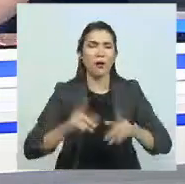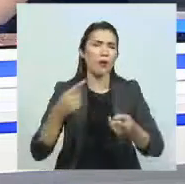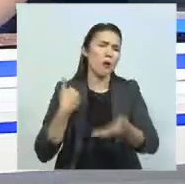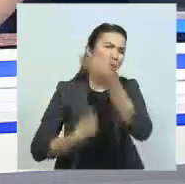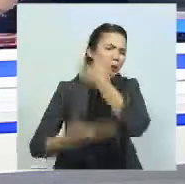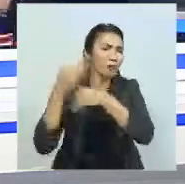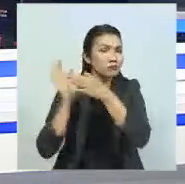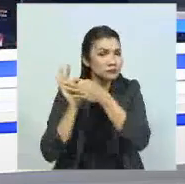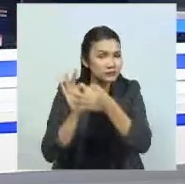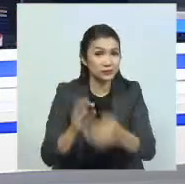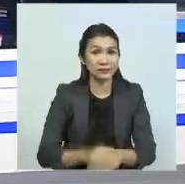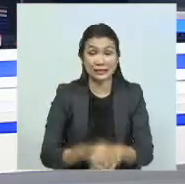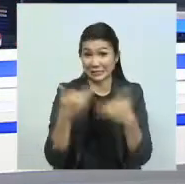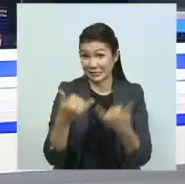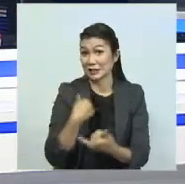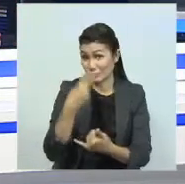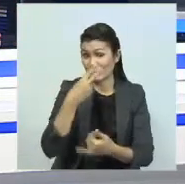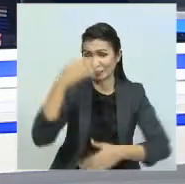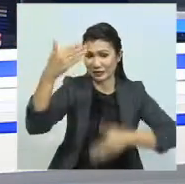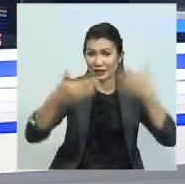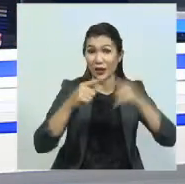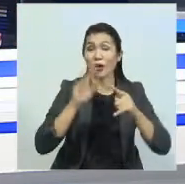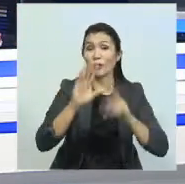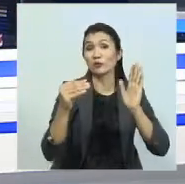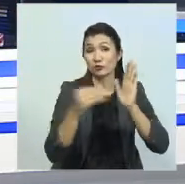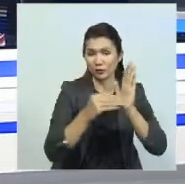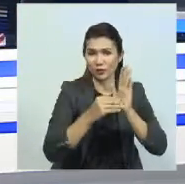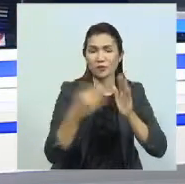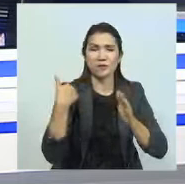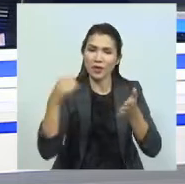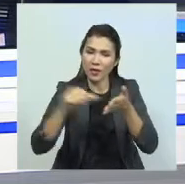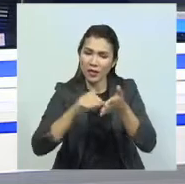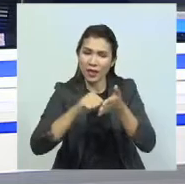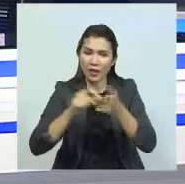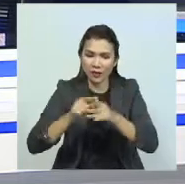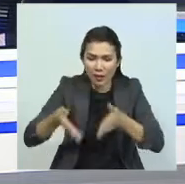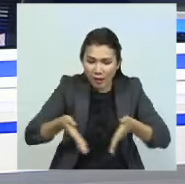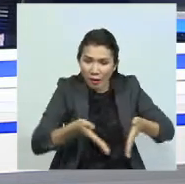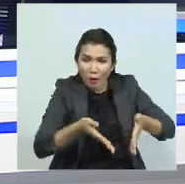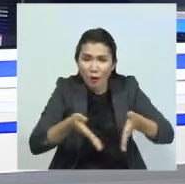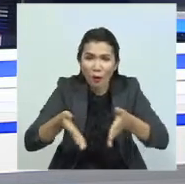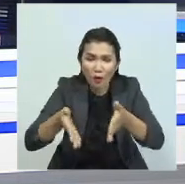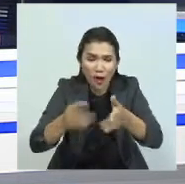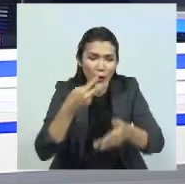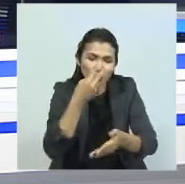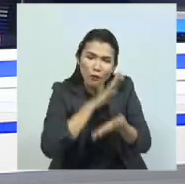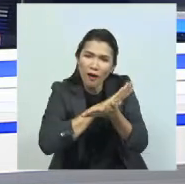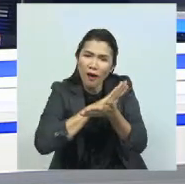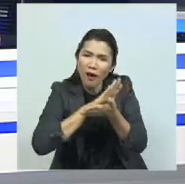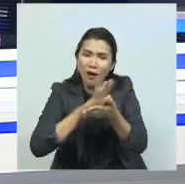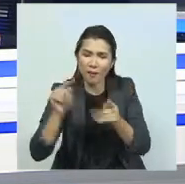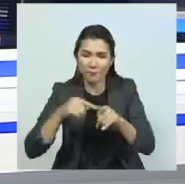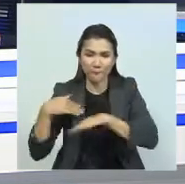พาคุณผู้ชมไปดูกิจกรรมแต้มสีกรุงเทพมหานครค่ะโดยมีการปรับภูมิทัศน์ริมคลององอ่างให้สวยงามสะอาดตาเต